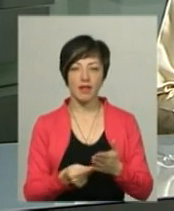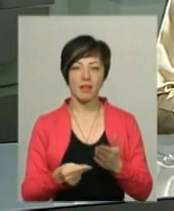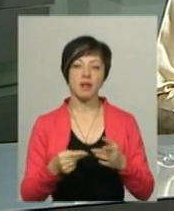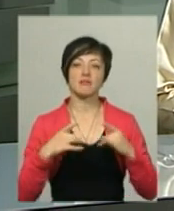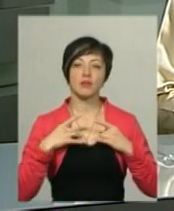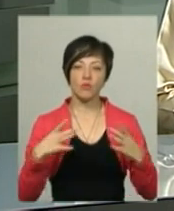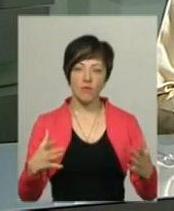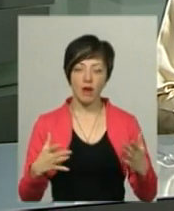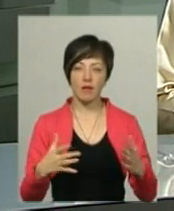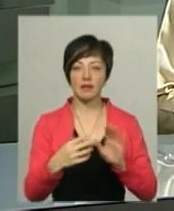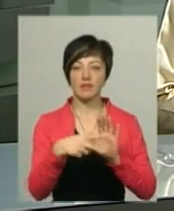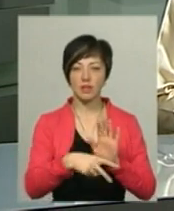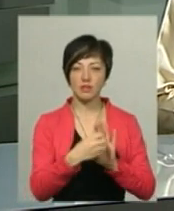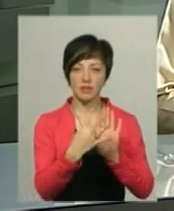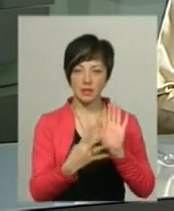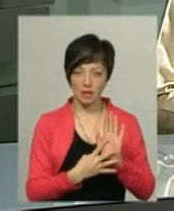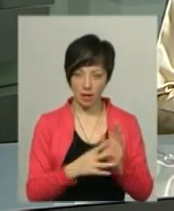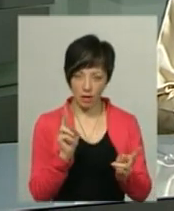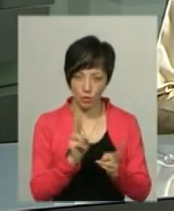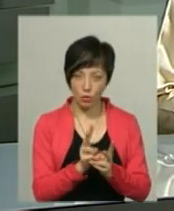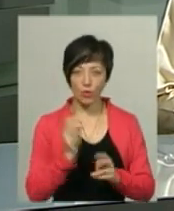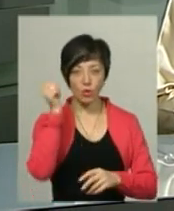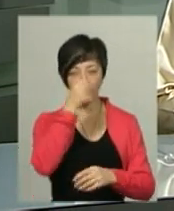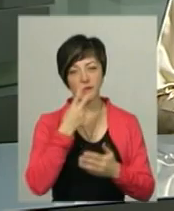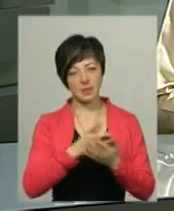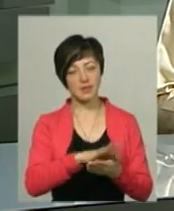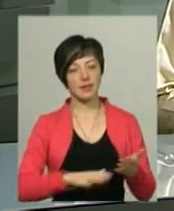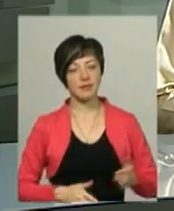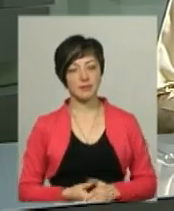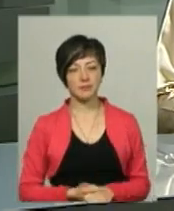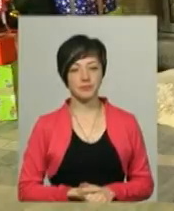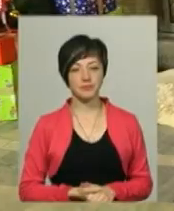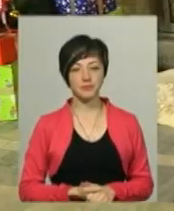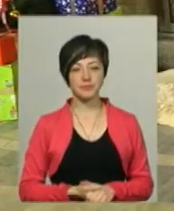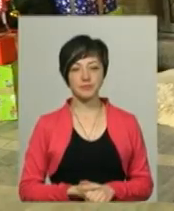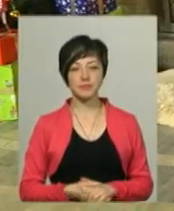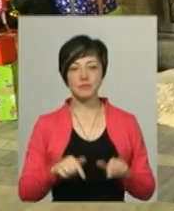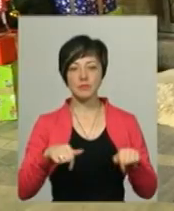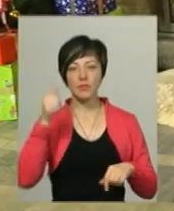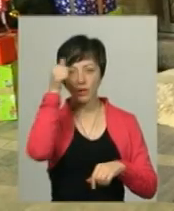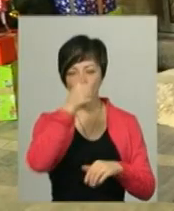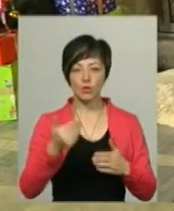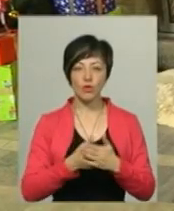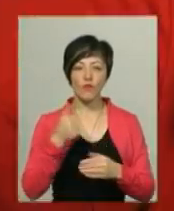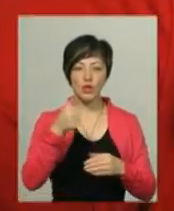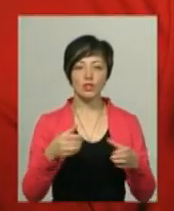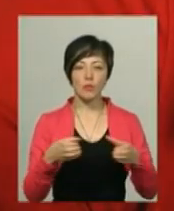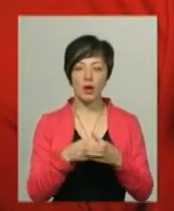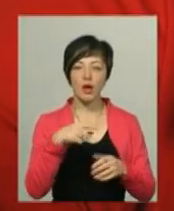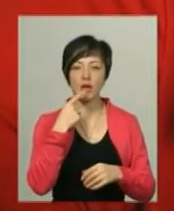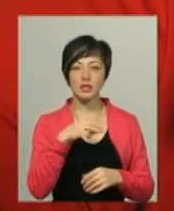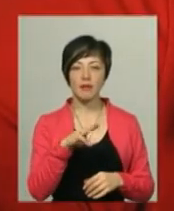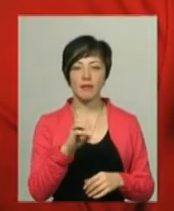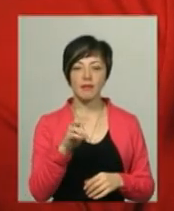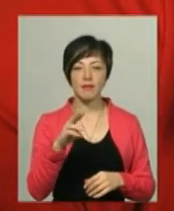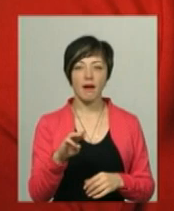замовляли на новорічні корпоративи зустрічі 2019-го. Дивіться в сюжеті. На цьогорічні новорічні корпоративи, каже Тетяна